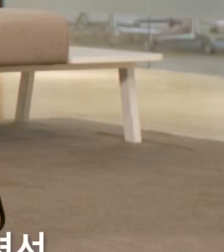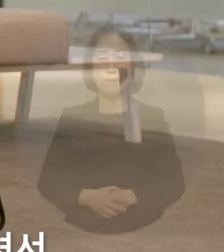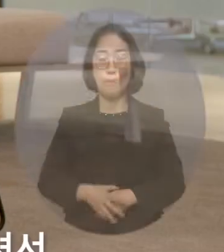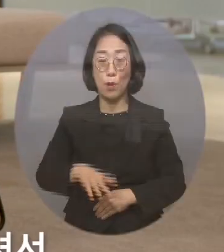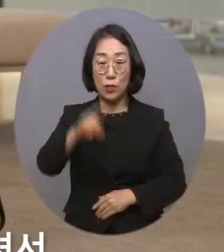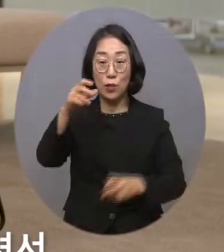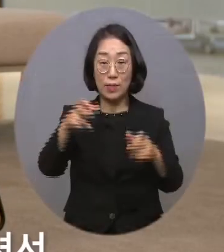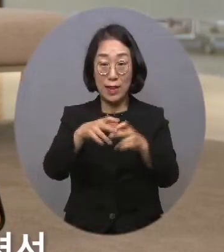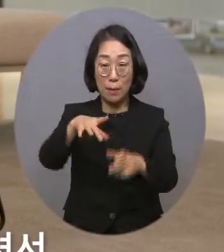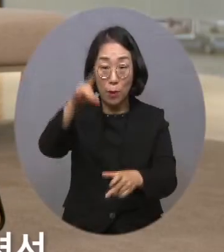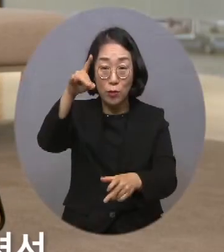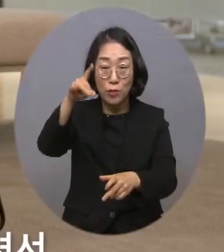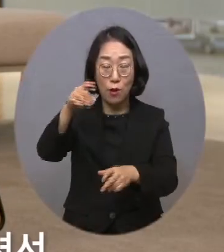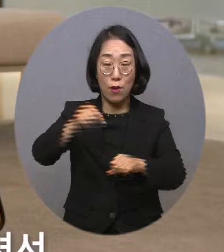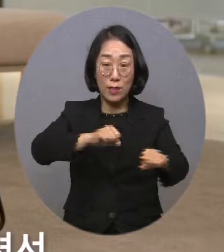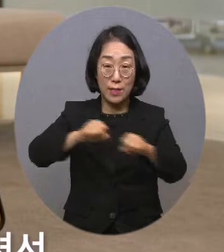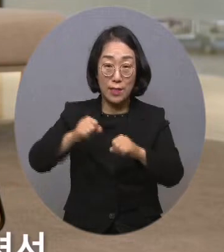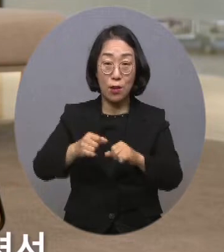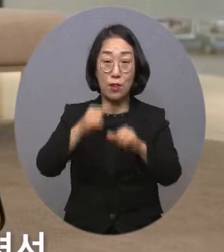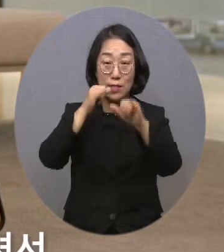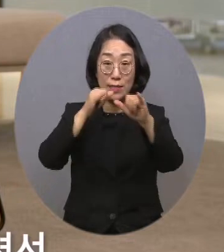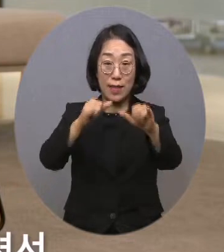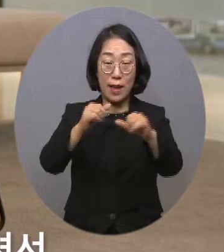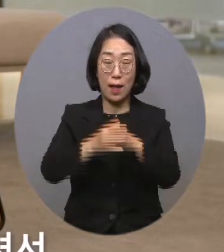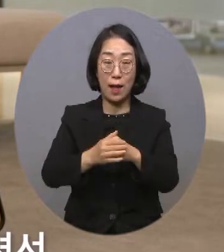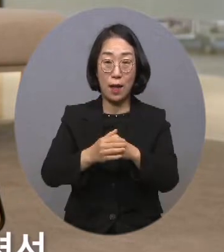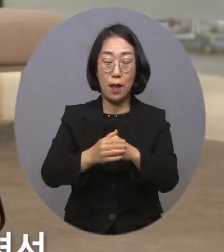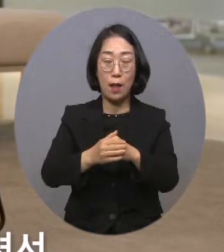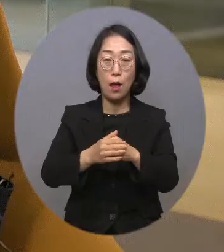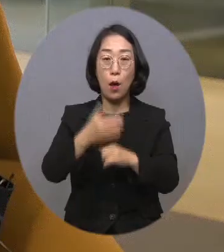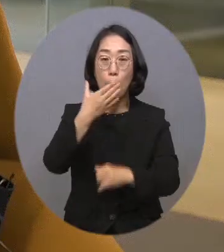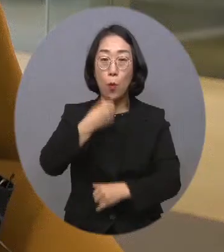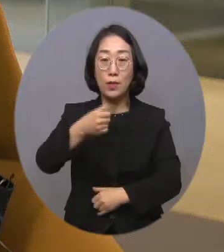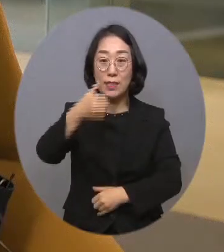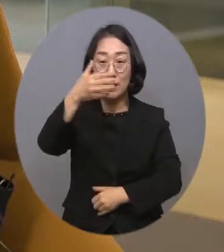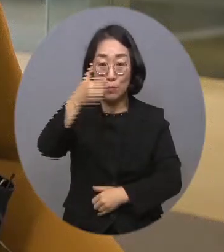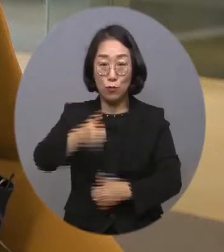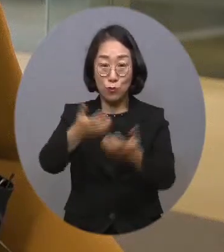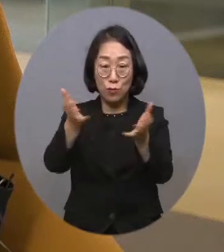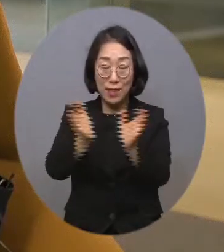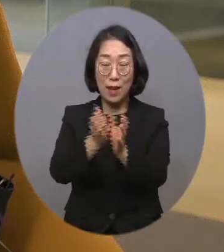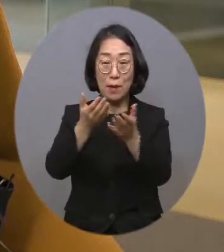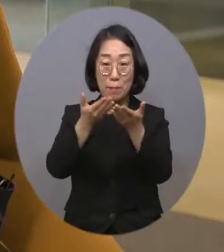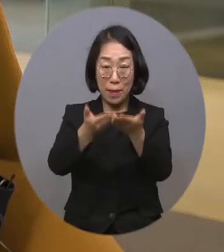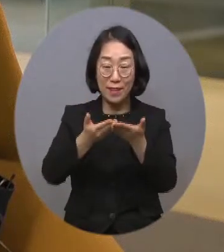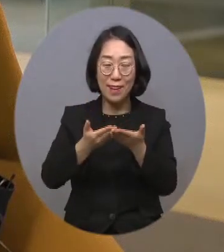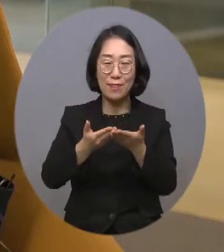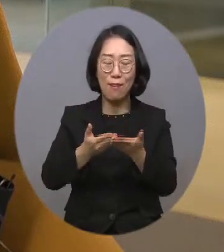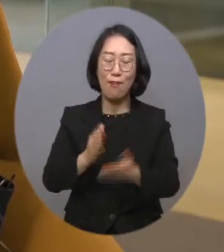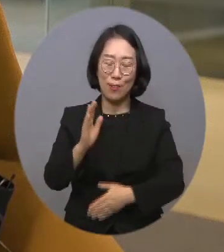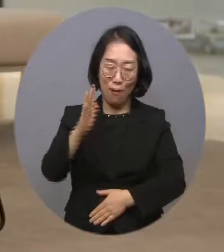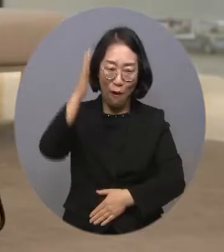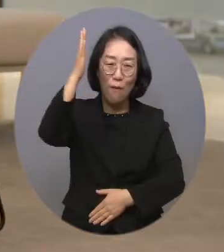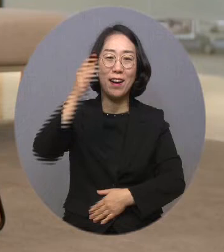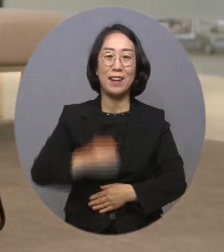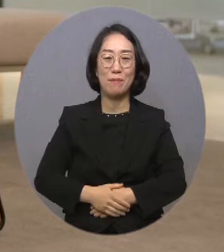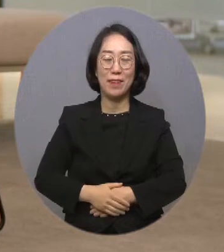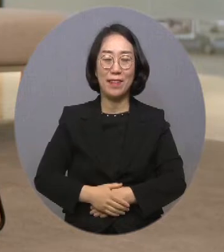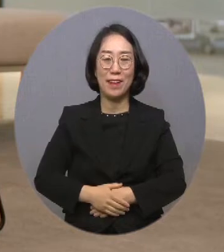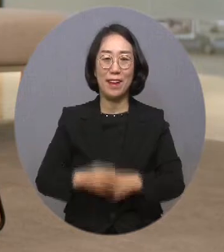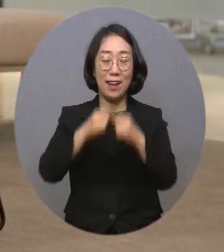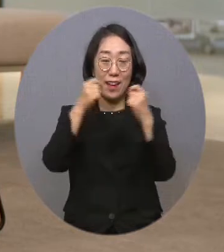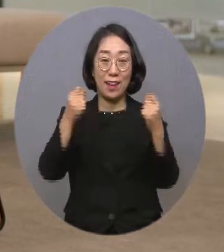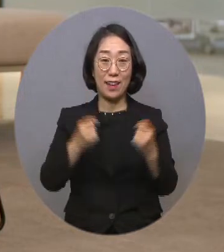우선 장애인 먼저 실천상 보건복지부 장관 상을 주셔서 정말 가문의 영광으로 생각을 합니다. 사실